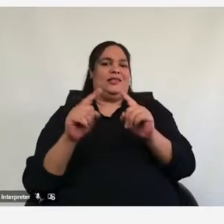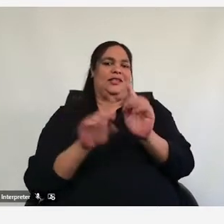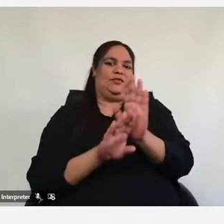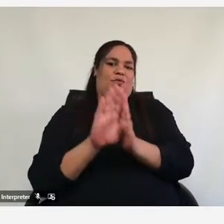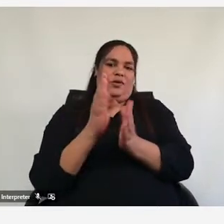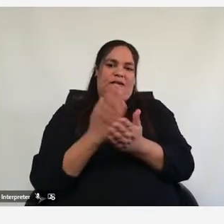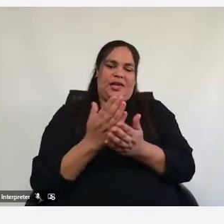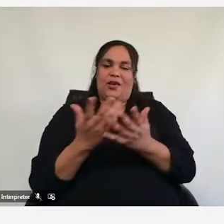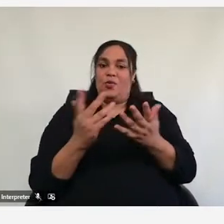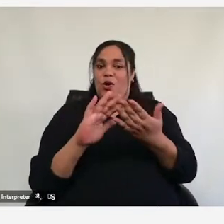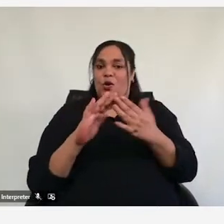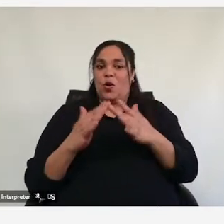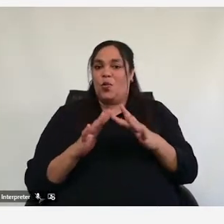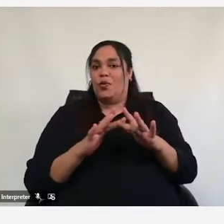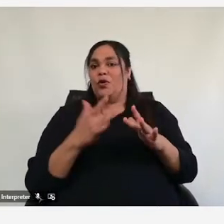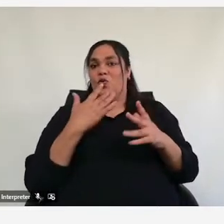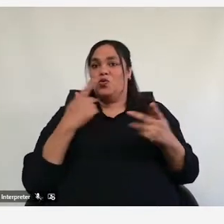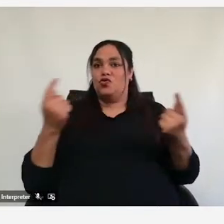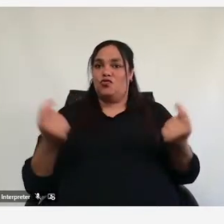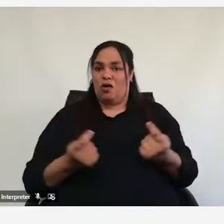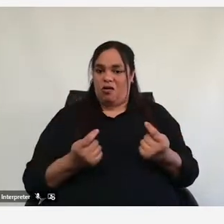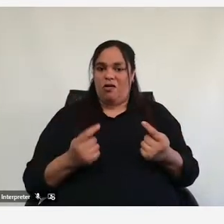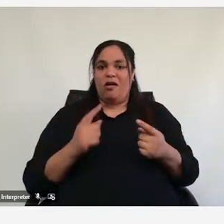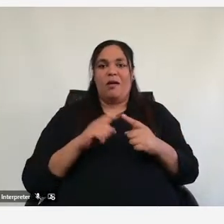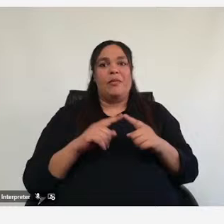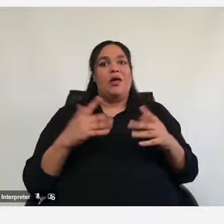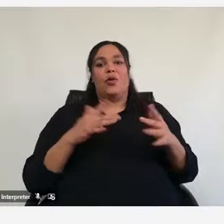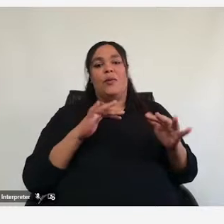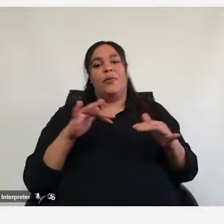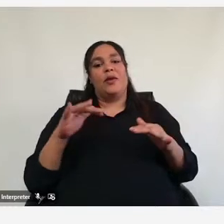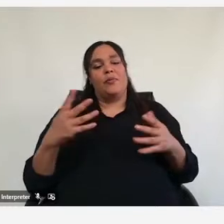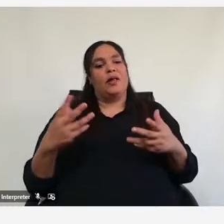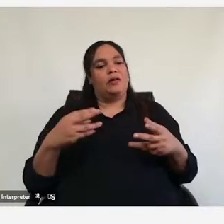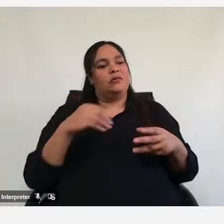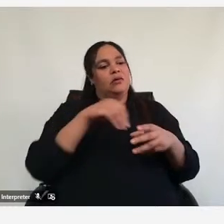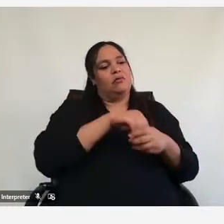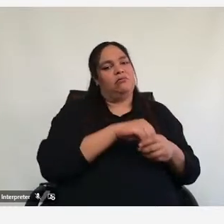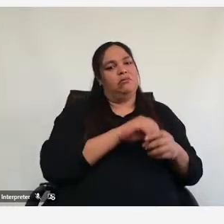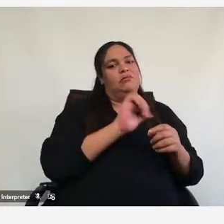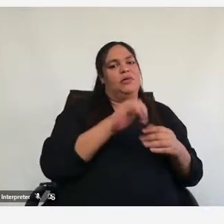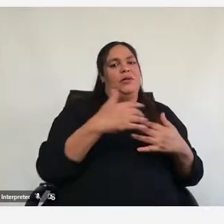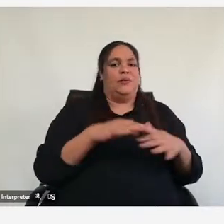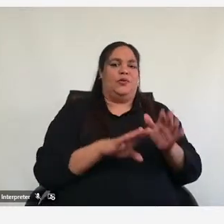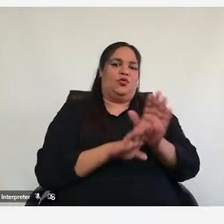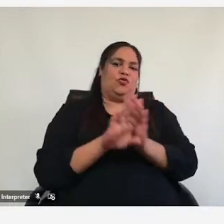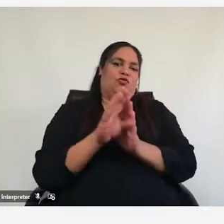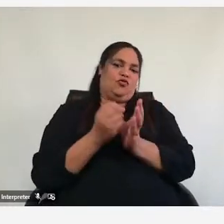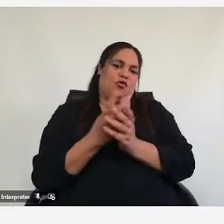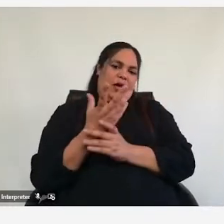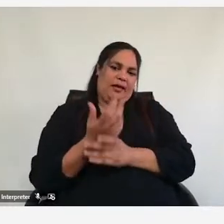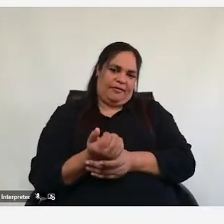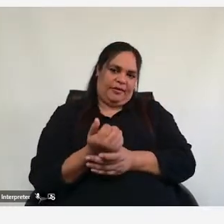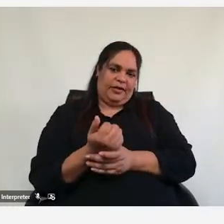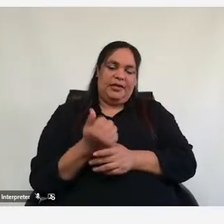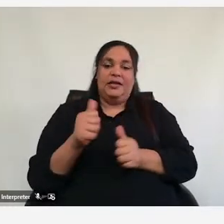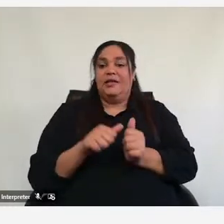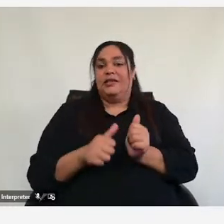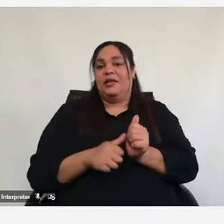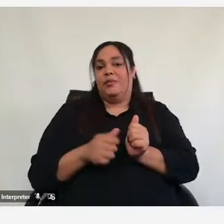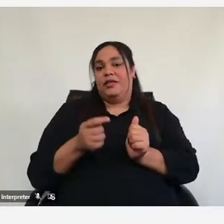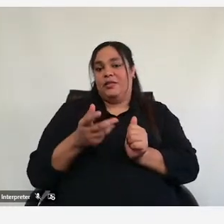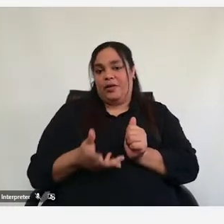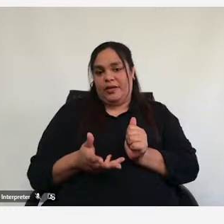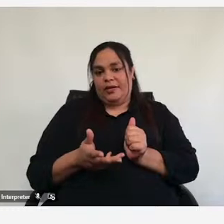waar gemeenskappe sterk is en waar mense bydra tot gesamentlike groei. Agbare